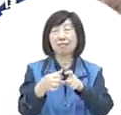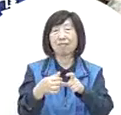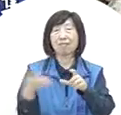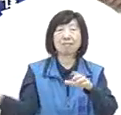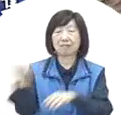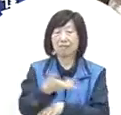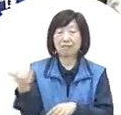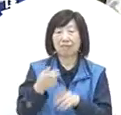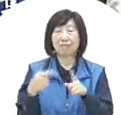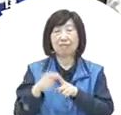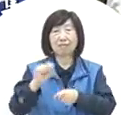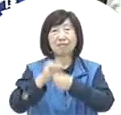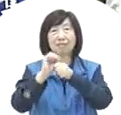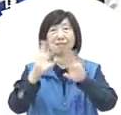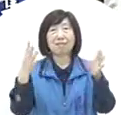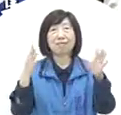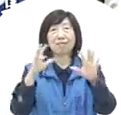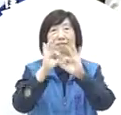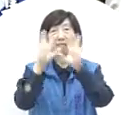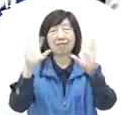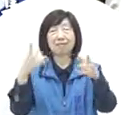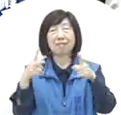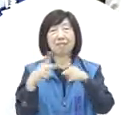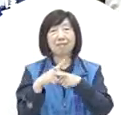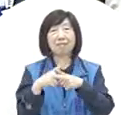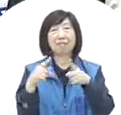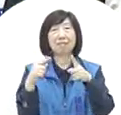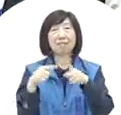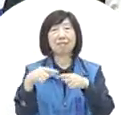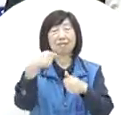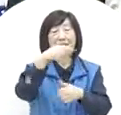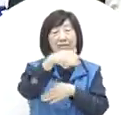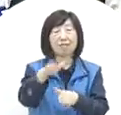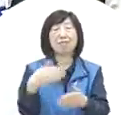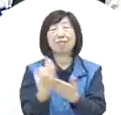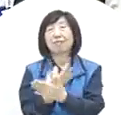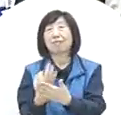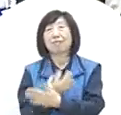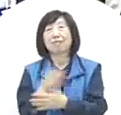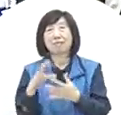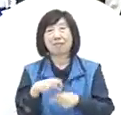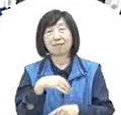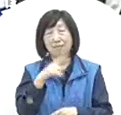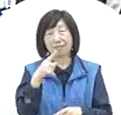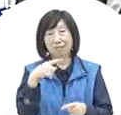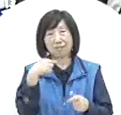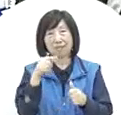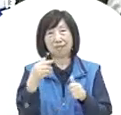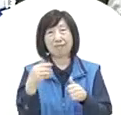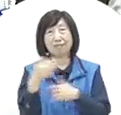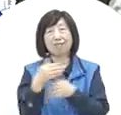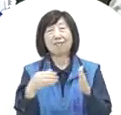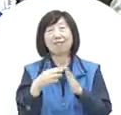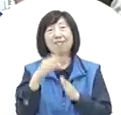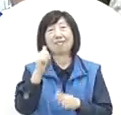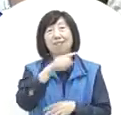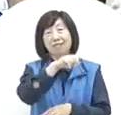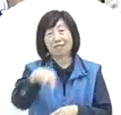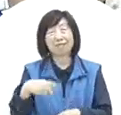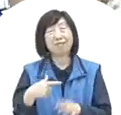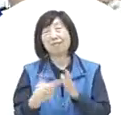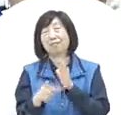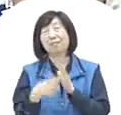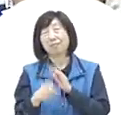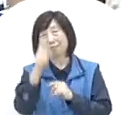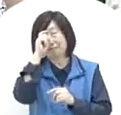多，国光国小的教学量人跟教数已经不足了。交通局局长，我知道你想走过来，可是我看应该来不及了。 有啊，两个